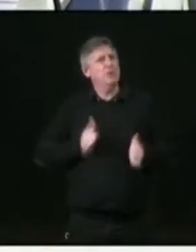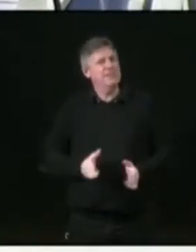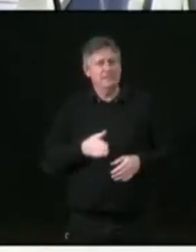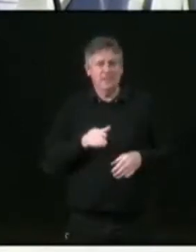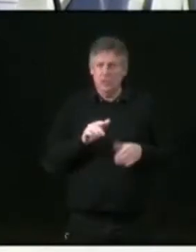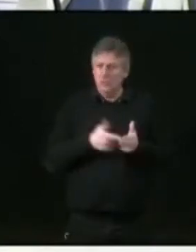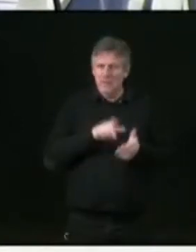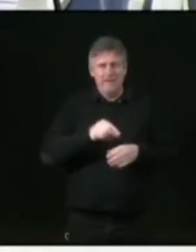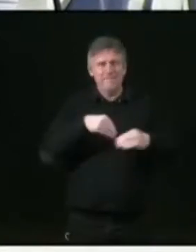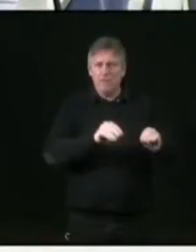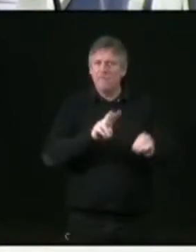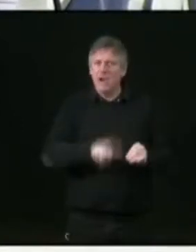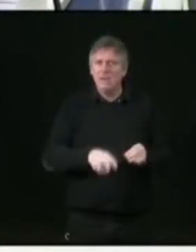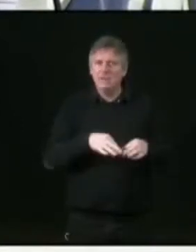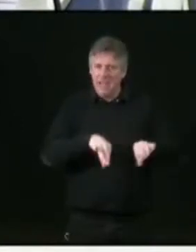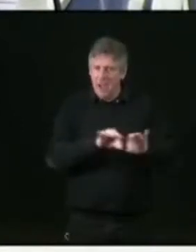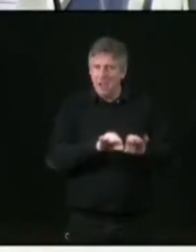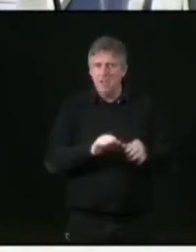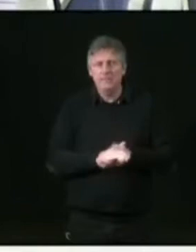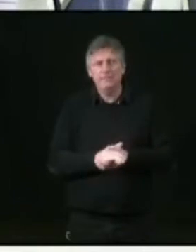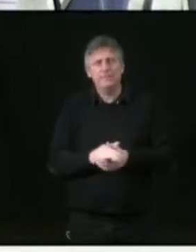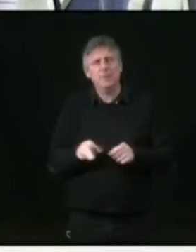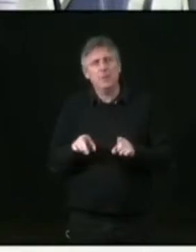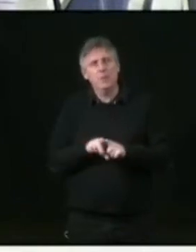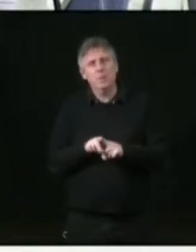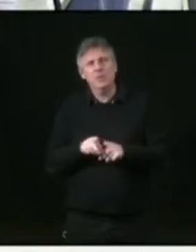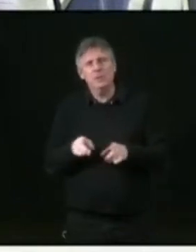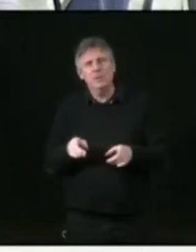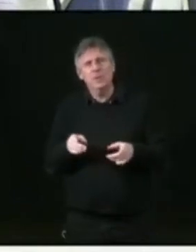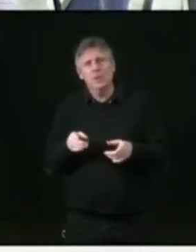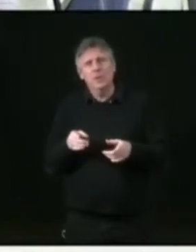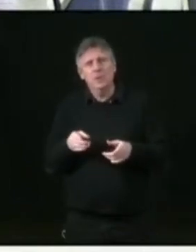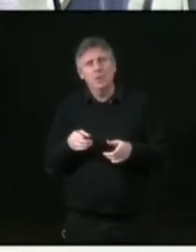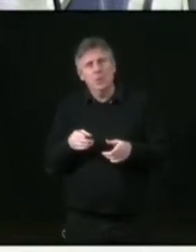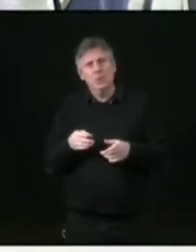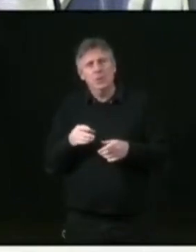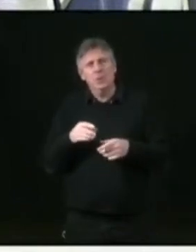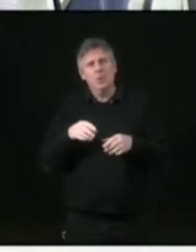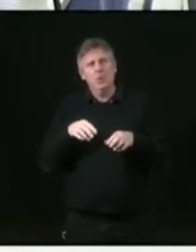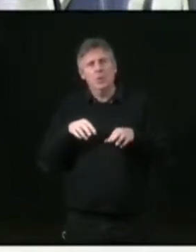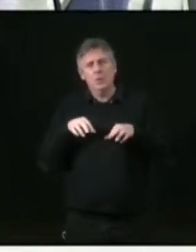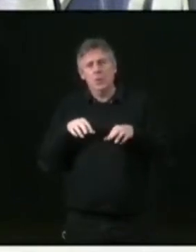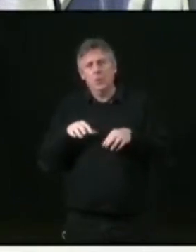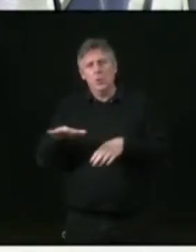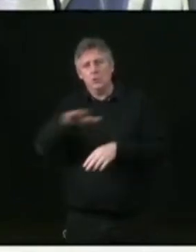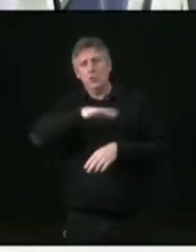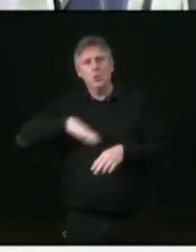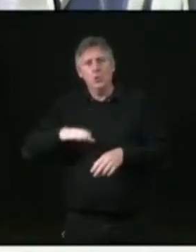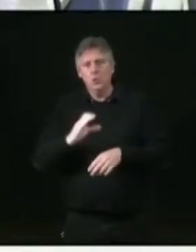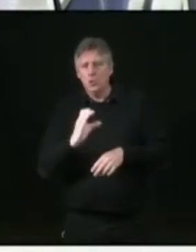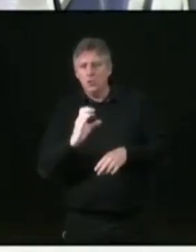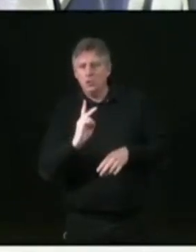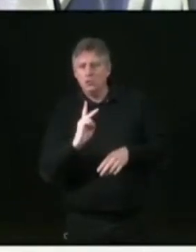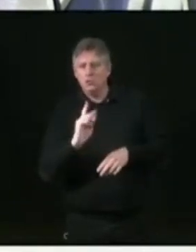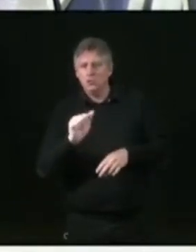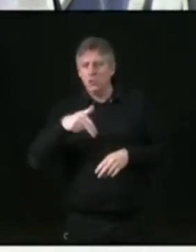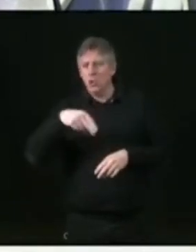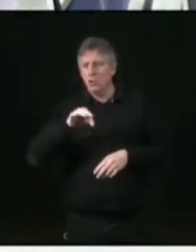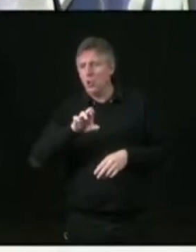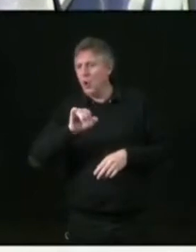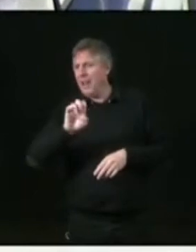y a la continuité de l'ANRU dans la zone Chantraine, Centre de Villiers,